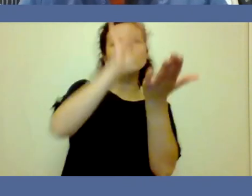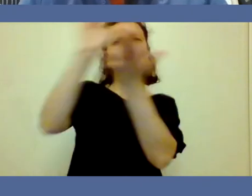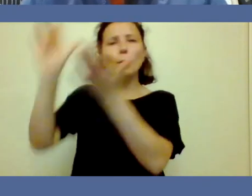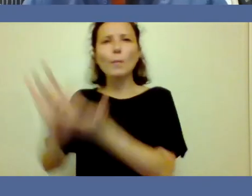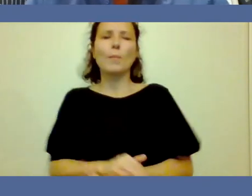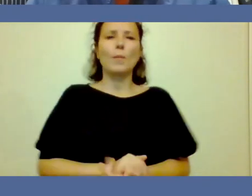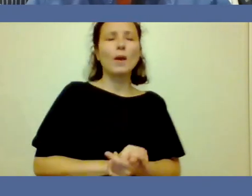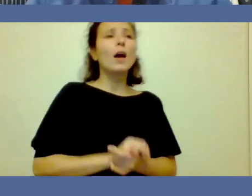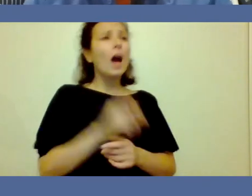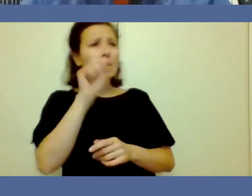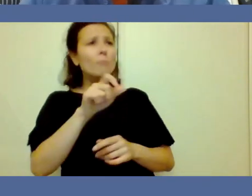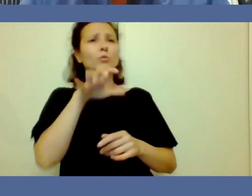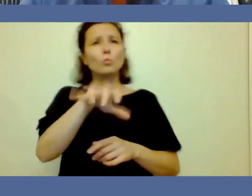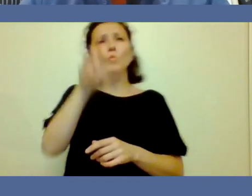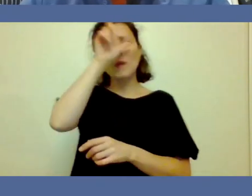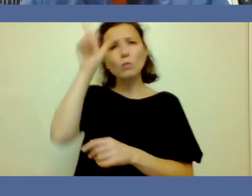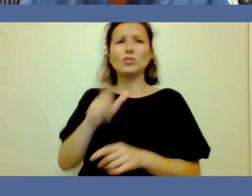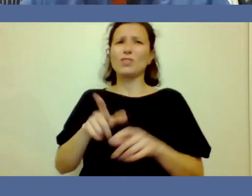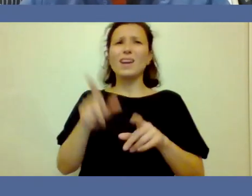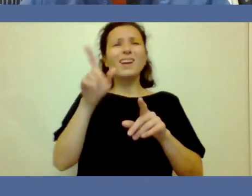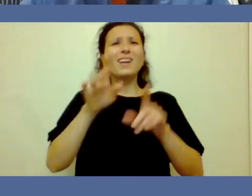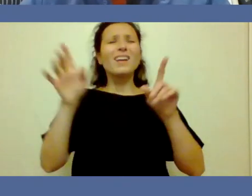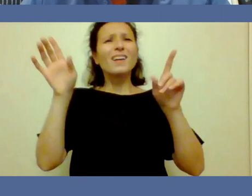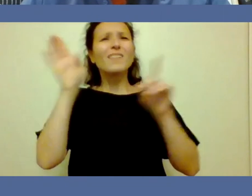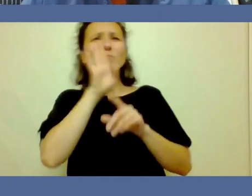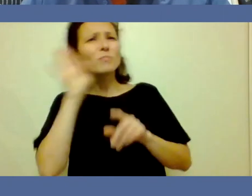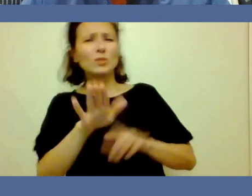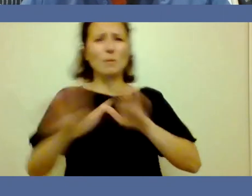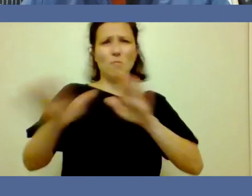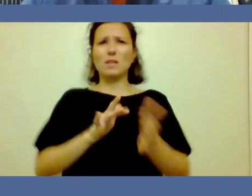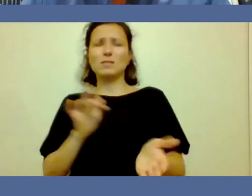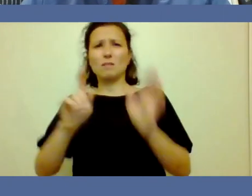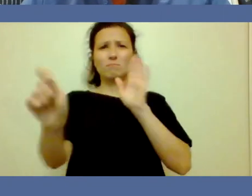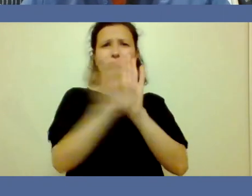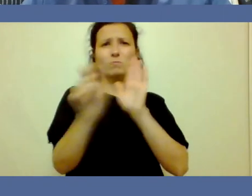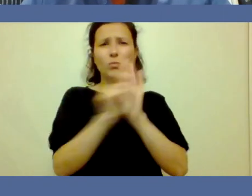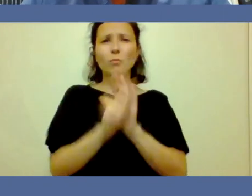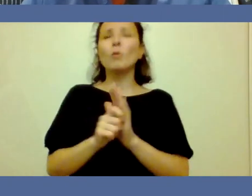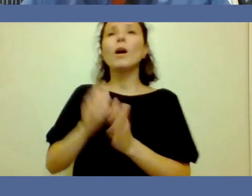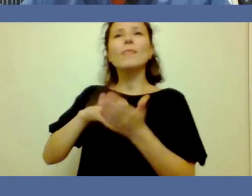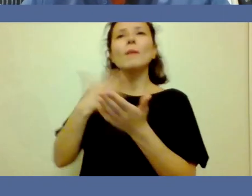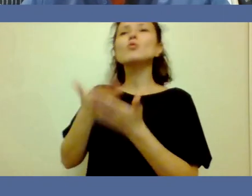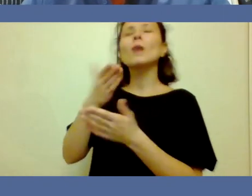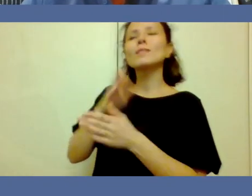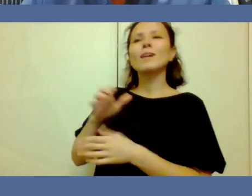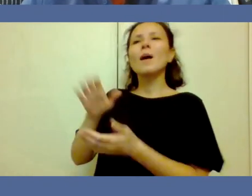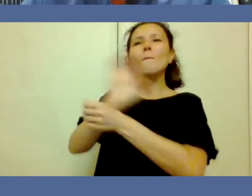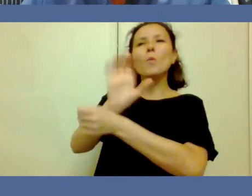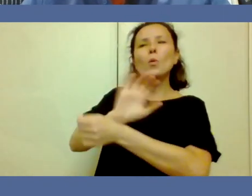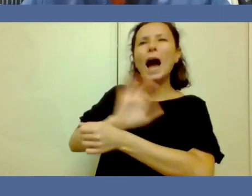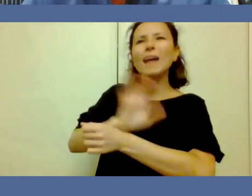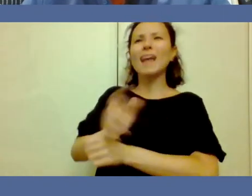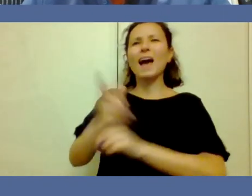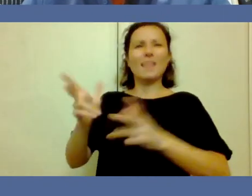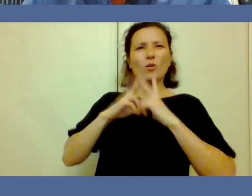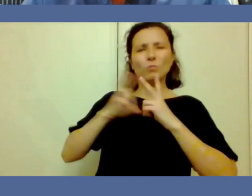samego ośrodka przez 25 lat. No i też to należy uszanować, dlatego że oni tak lubią i tak